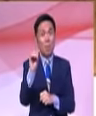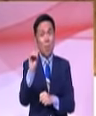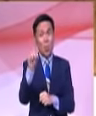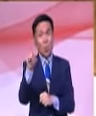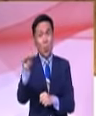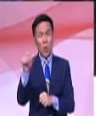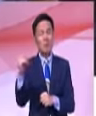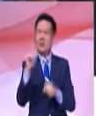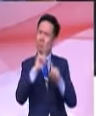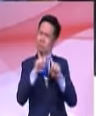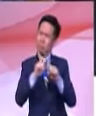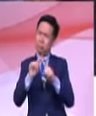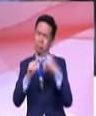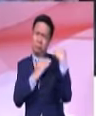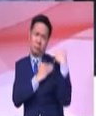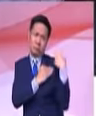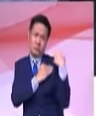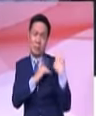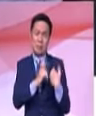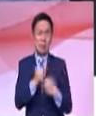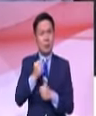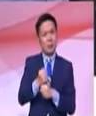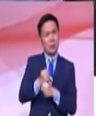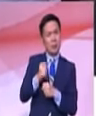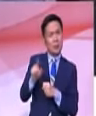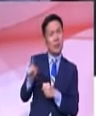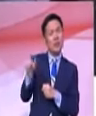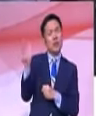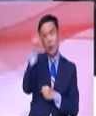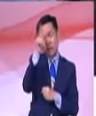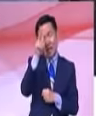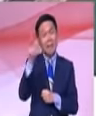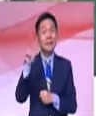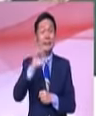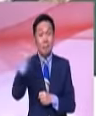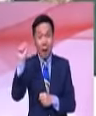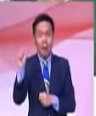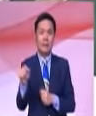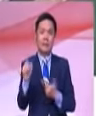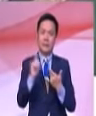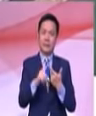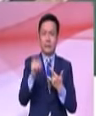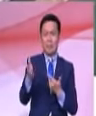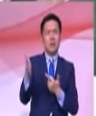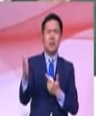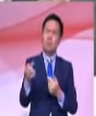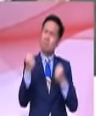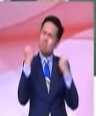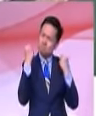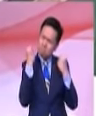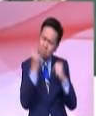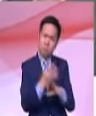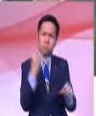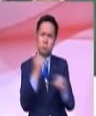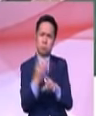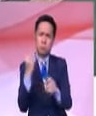menjawat beberapa jawatan penting dalam kerajaan negeri dan sumbangan beliau kepada negeri Sabah pun